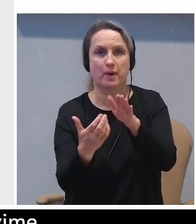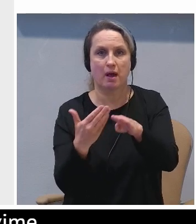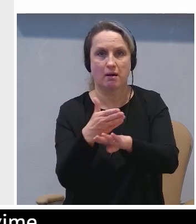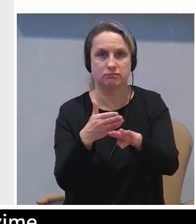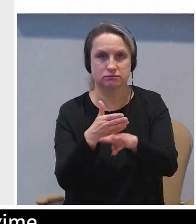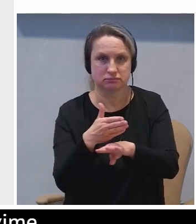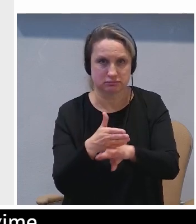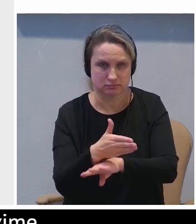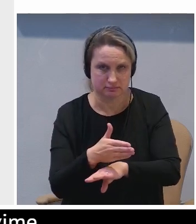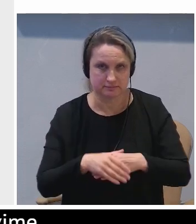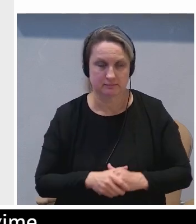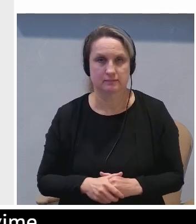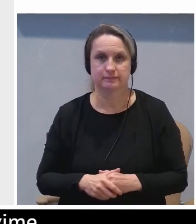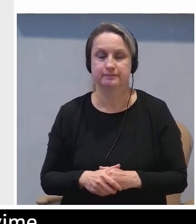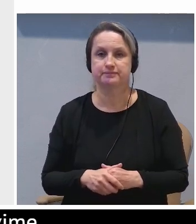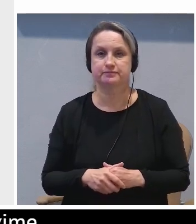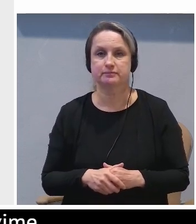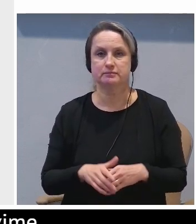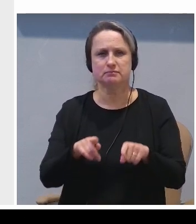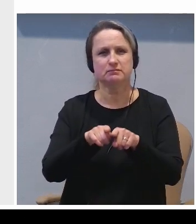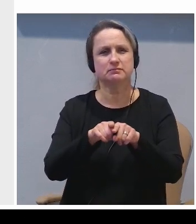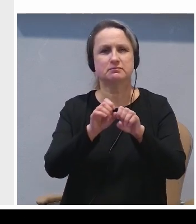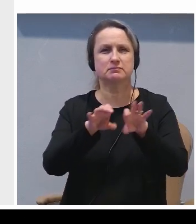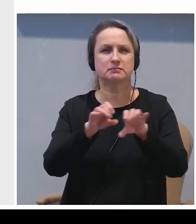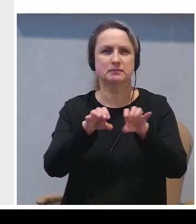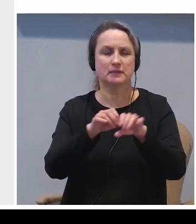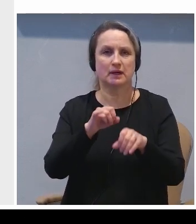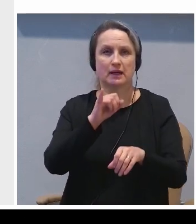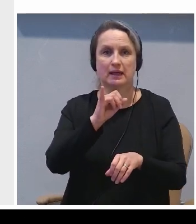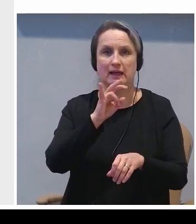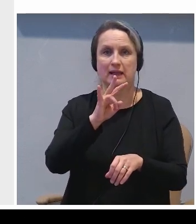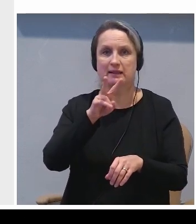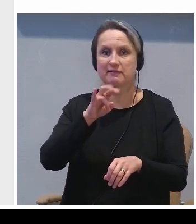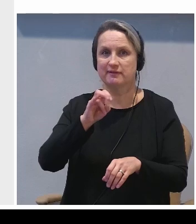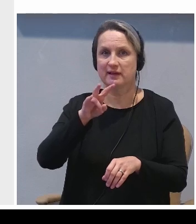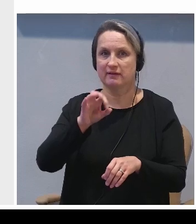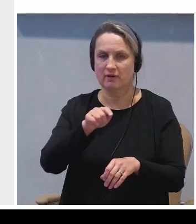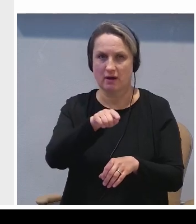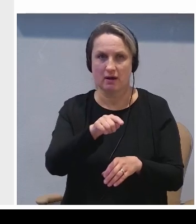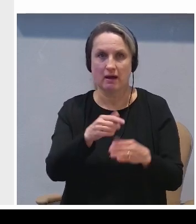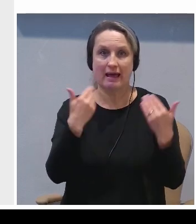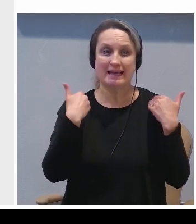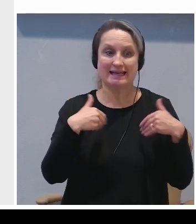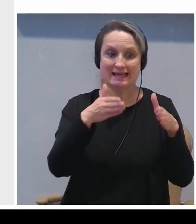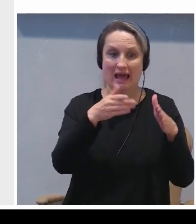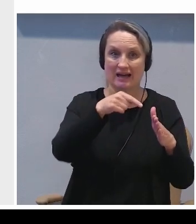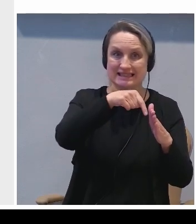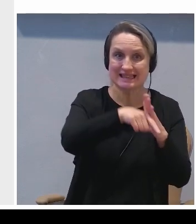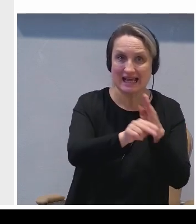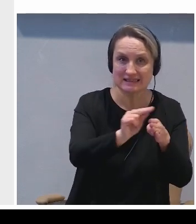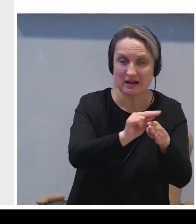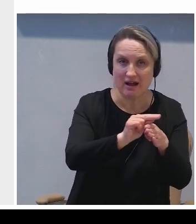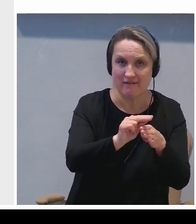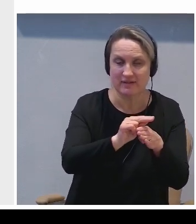ex vivo, which is where we take Ja the me cells räägime out ka from the in body, vivo ehk kehas toimuvast change ravist them, ja and then ex vivo put them ravist, back in. mille puhul